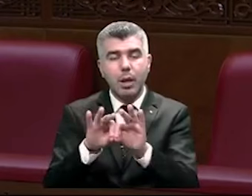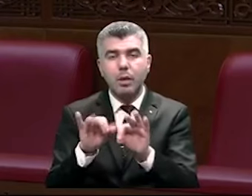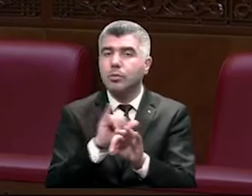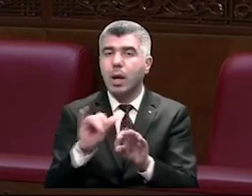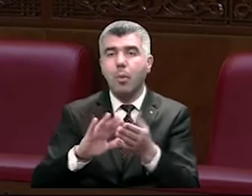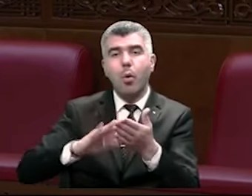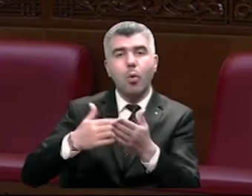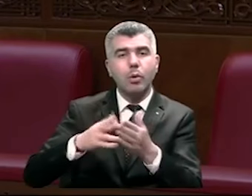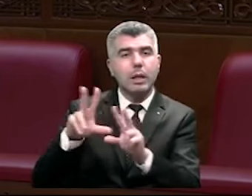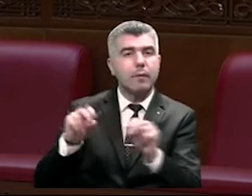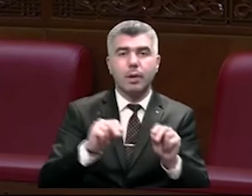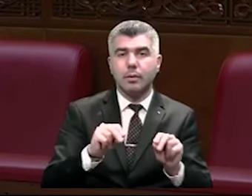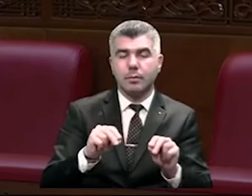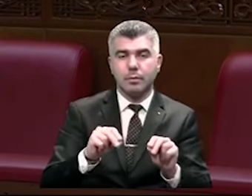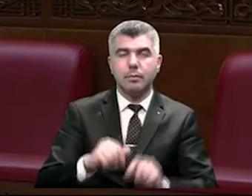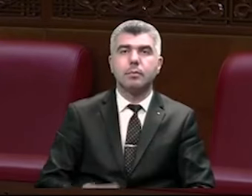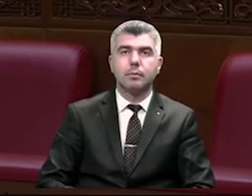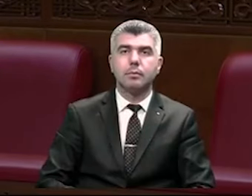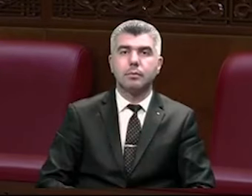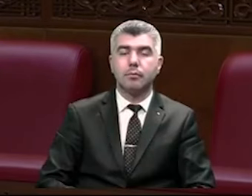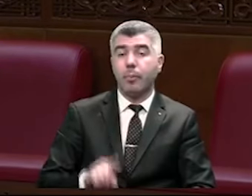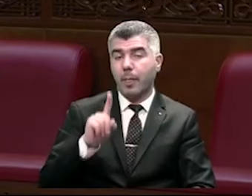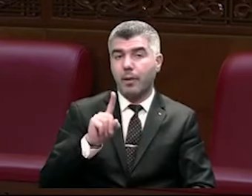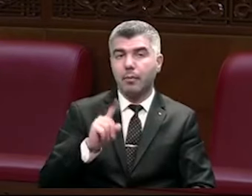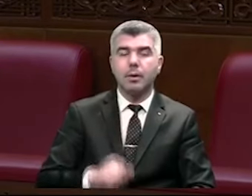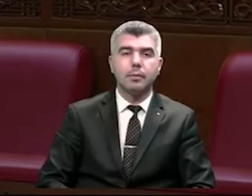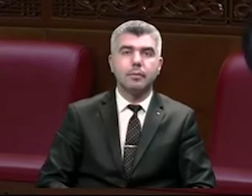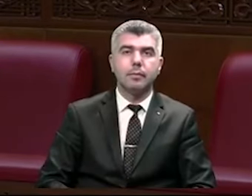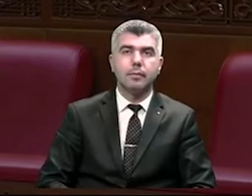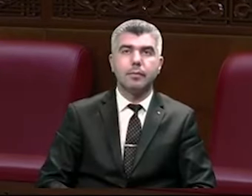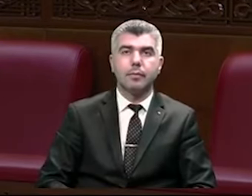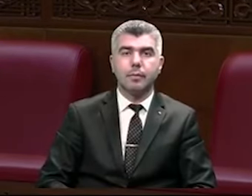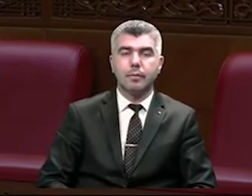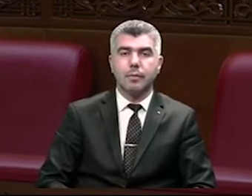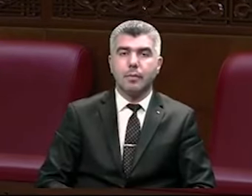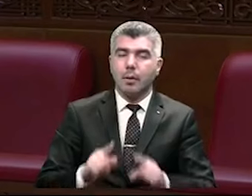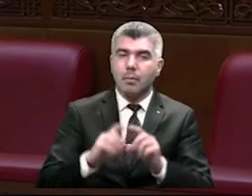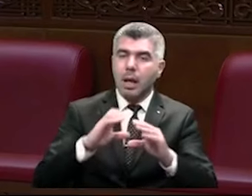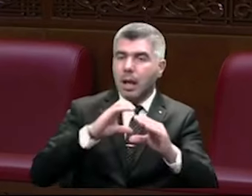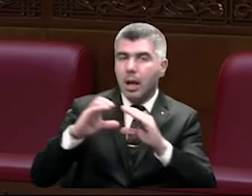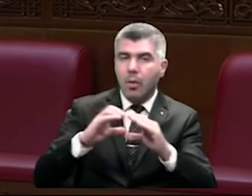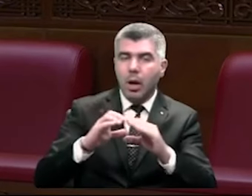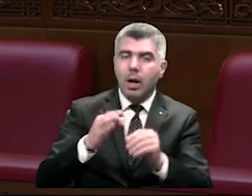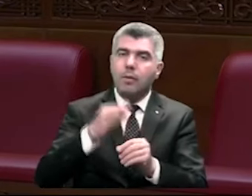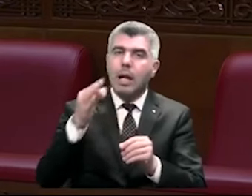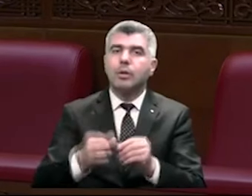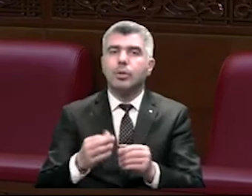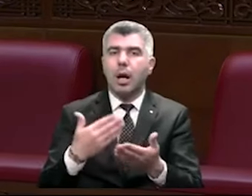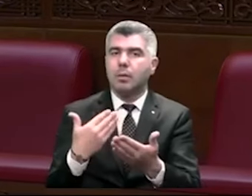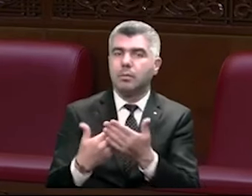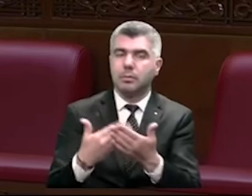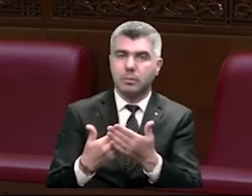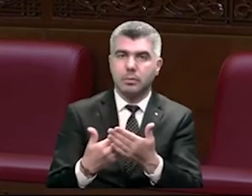علينا كاملين ولكن خص يكون حوار بناء